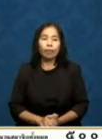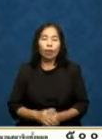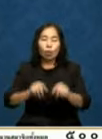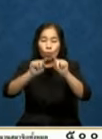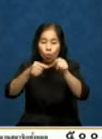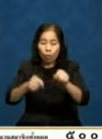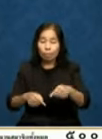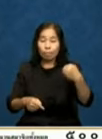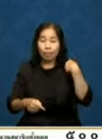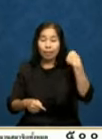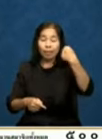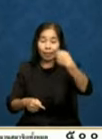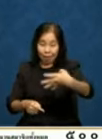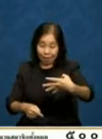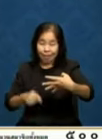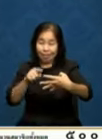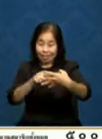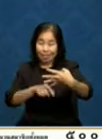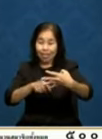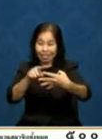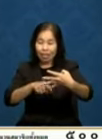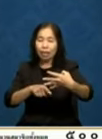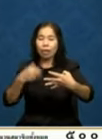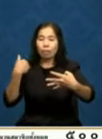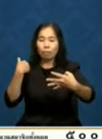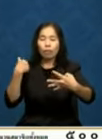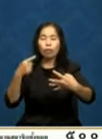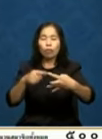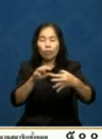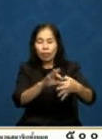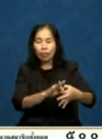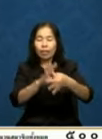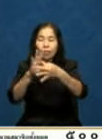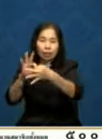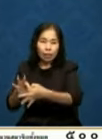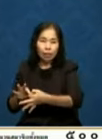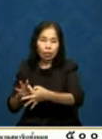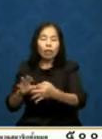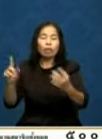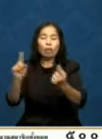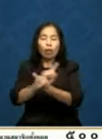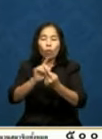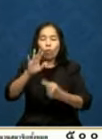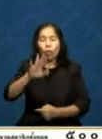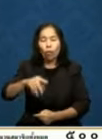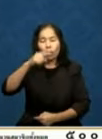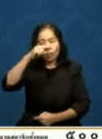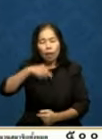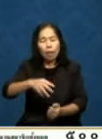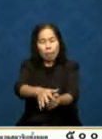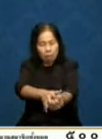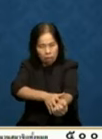4 วงเล็บนั้นทำให้เกิดหลักพระราดรภาพในสังคมไทยมาช้านาน